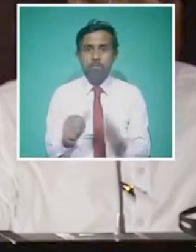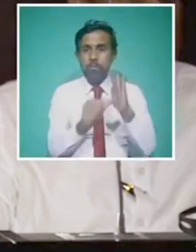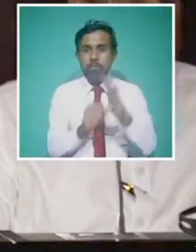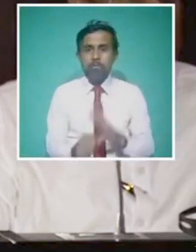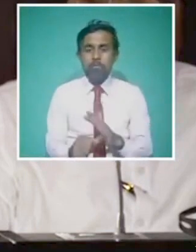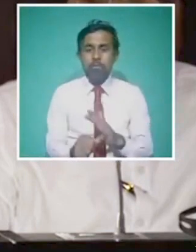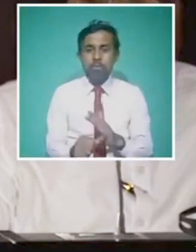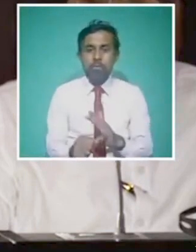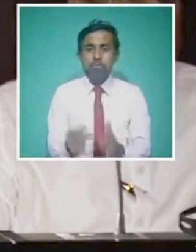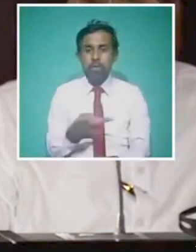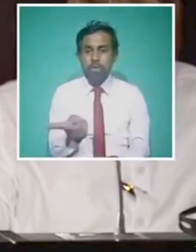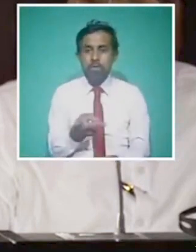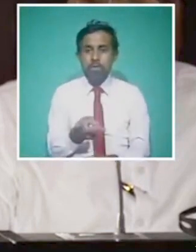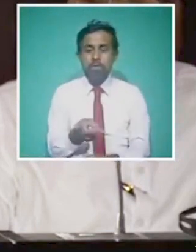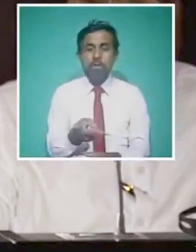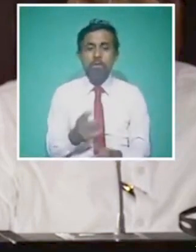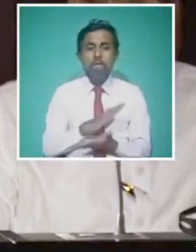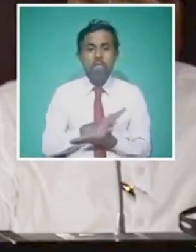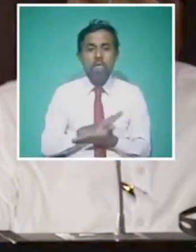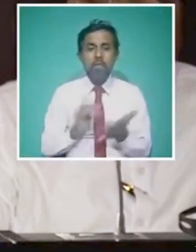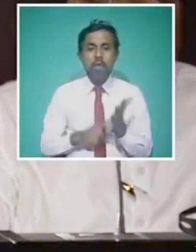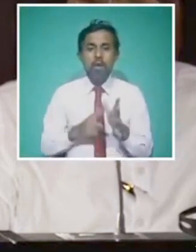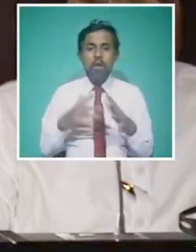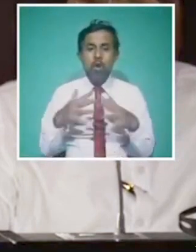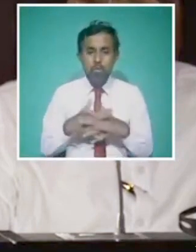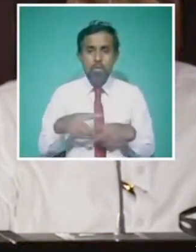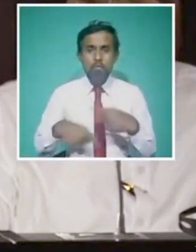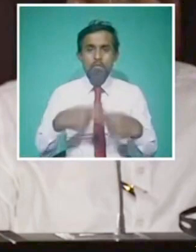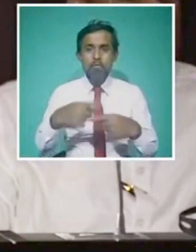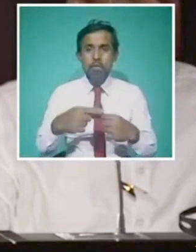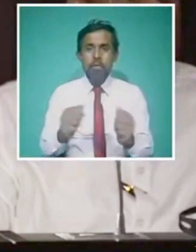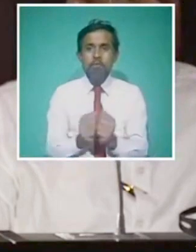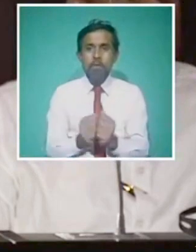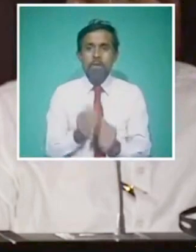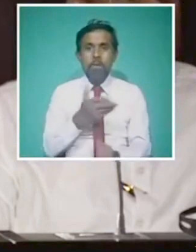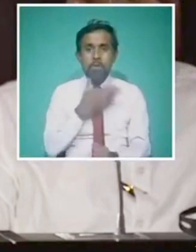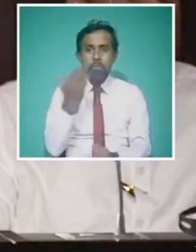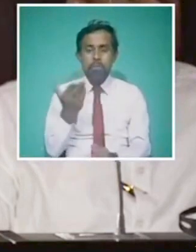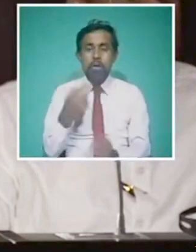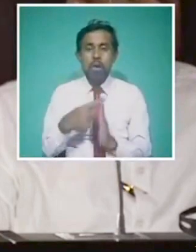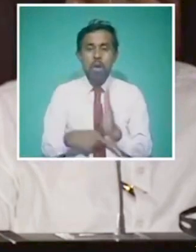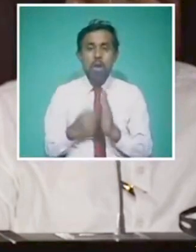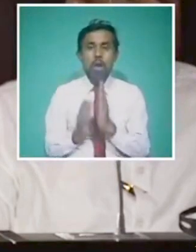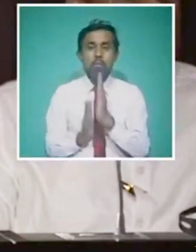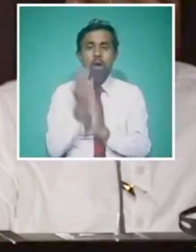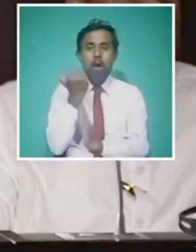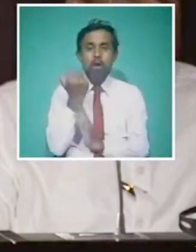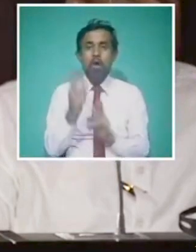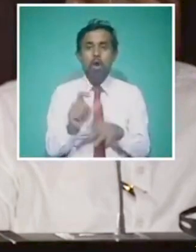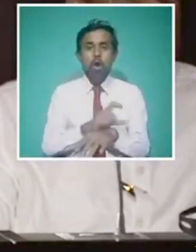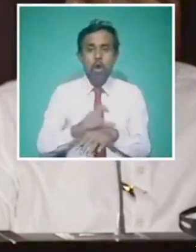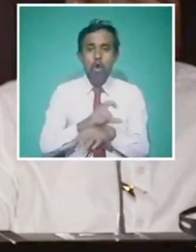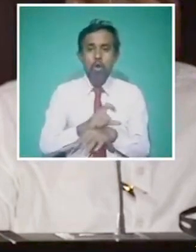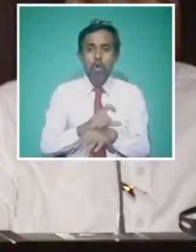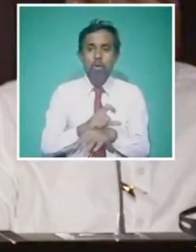සාගතයි. මේ දෙපළට සාමාන්‍ය නීති අර්ථයේ ක්‍රියාත්මක කරන්න වැඩ කරන්න පුළුවන් කියලා ශ්‍රී ලංකාවේ මානව හිමිකම් කොමිසම